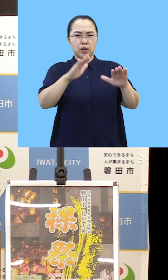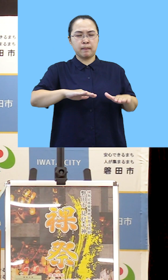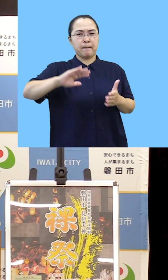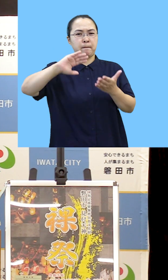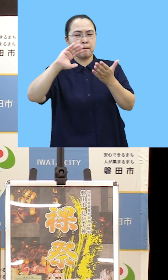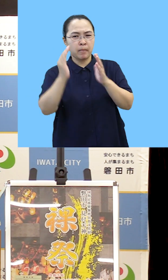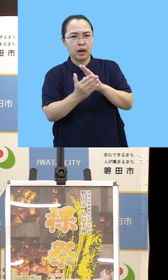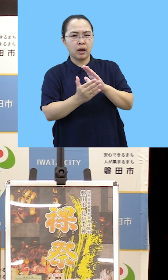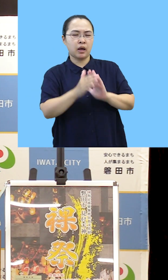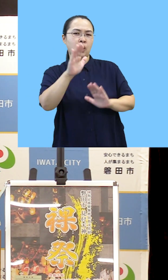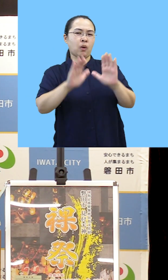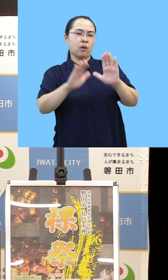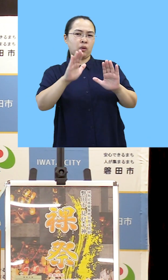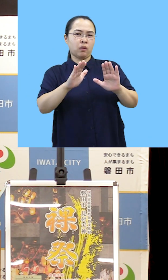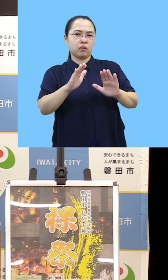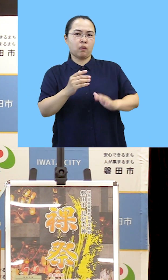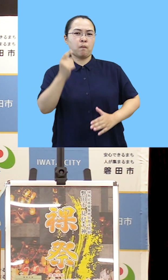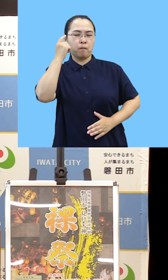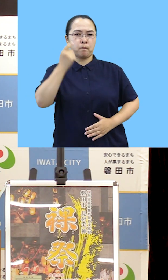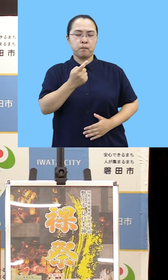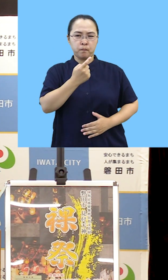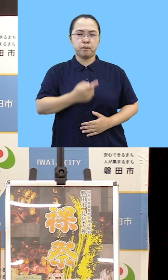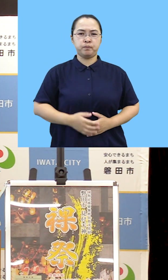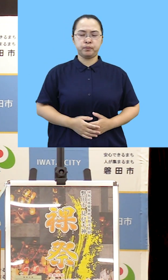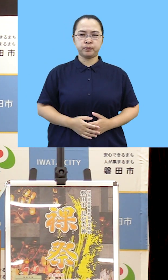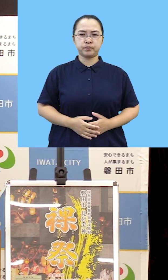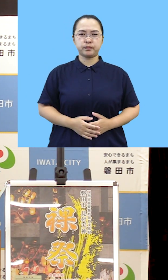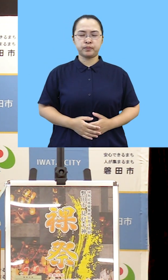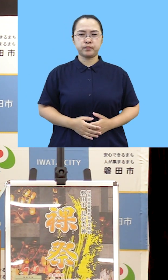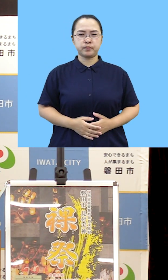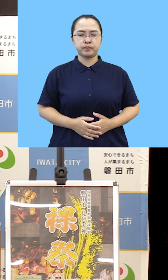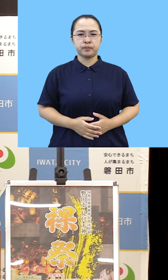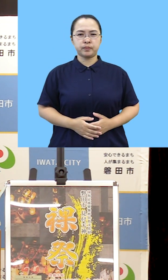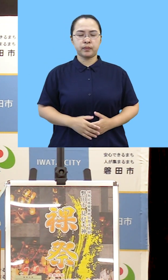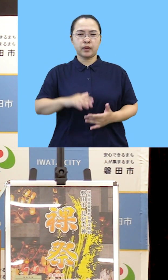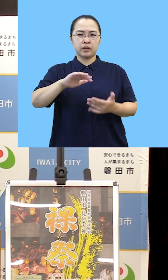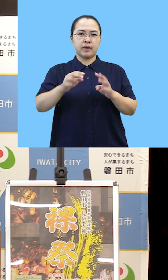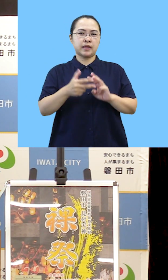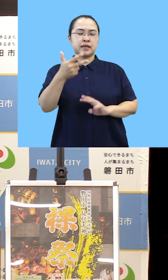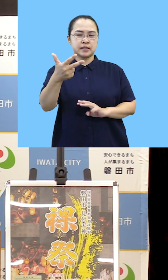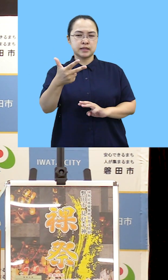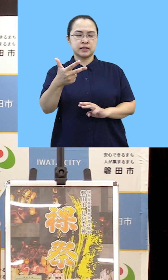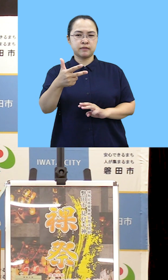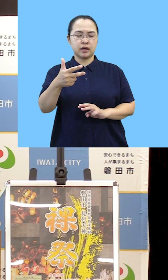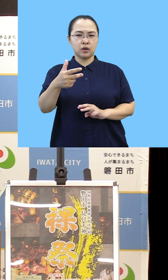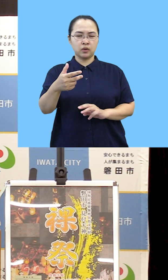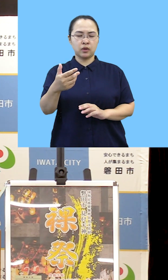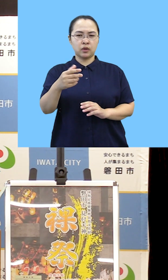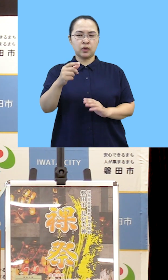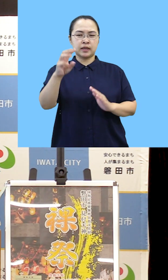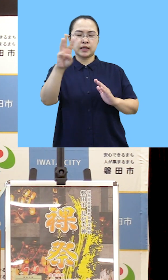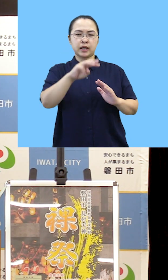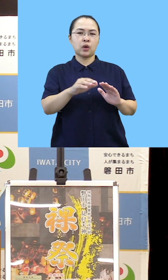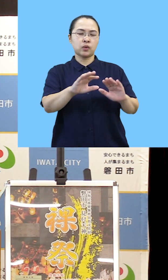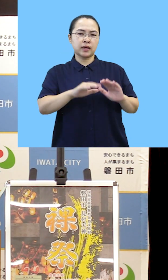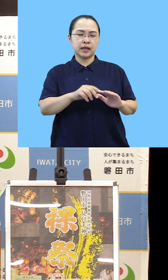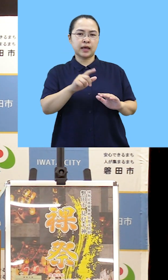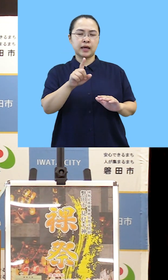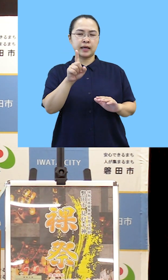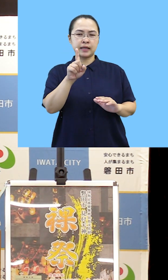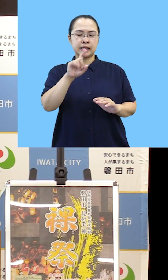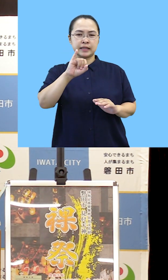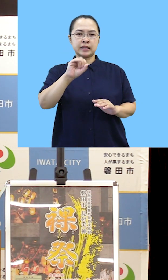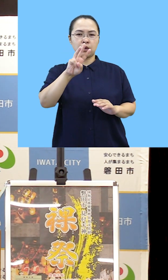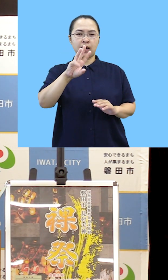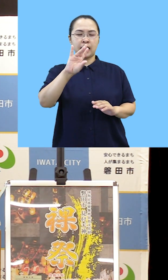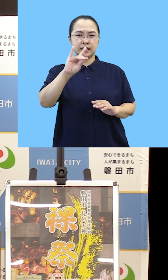に受け止めたところであります。で、そうした中で磐田市被災地のエリアで磐岸さんとは青